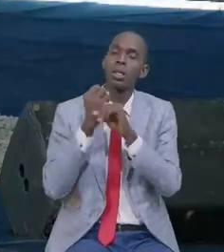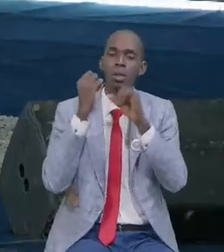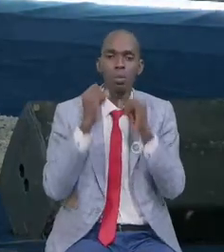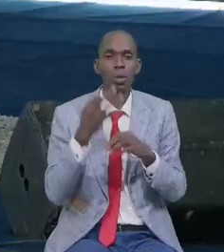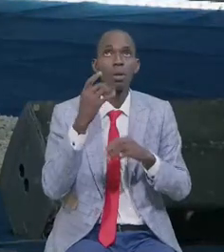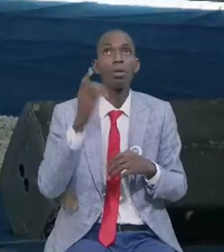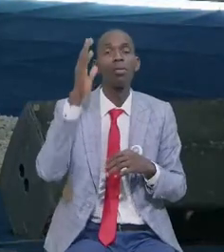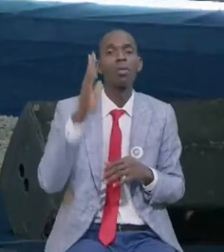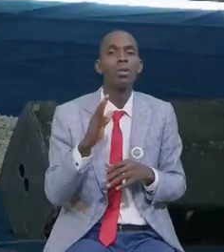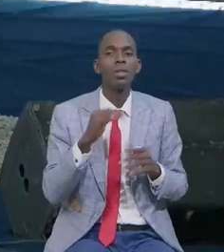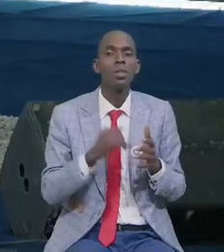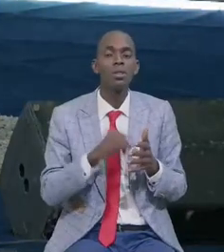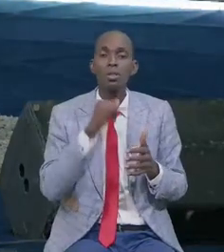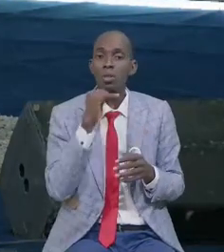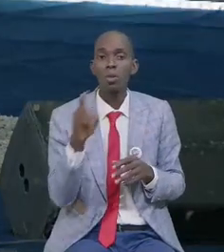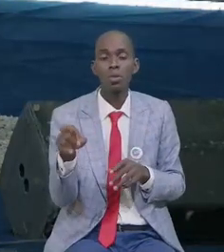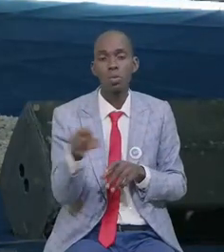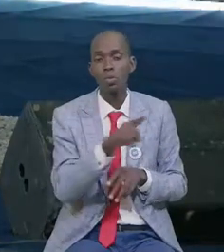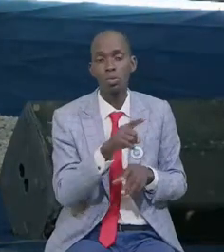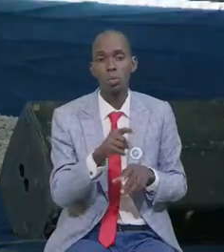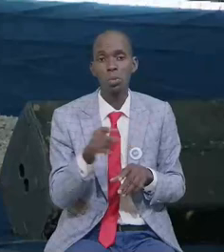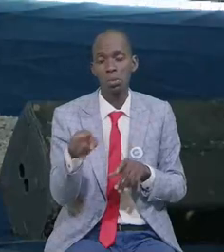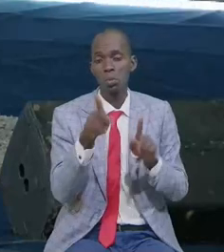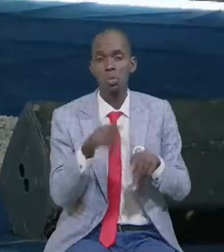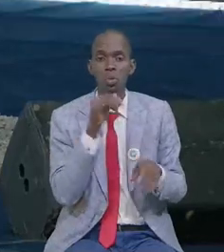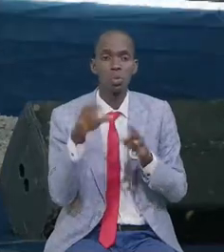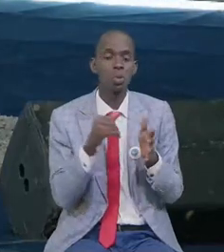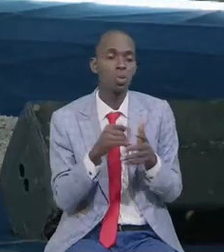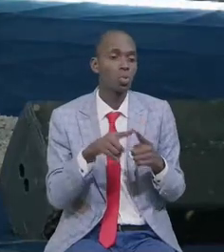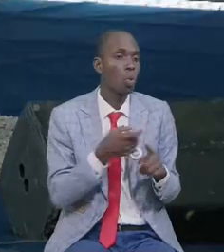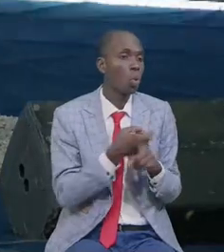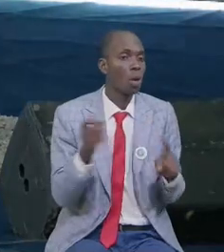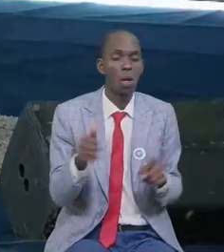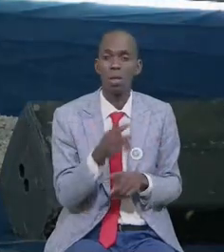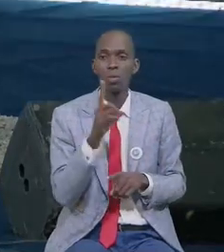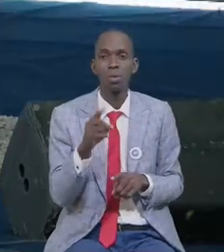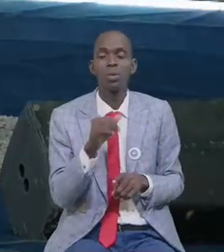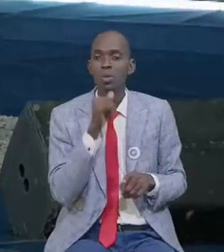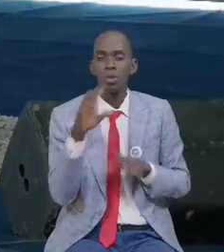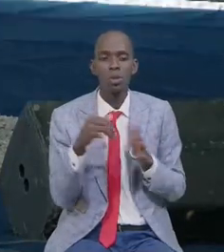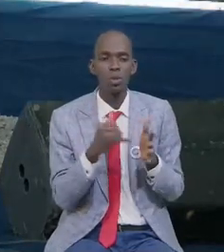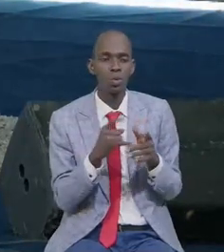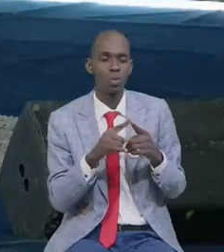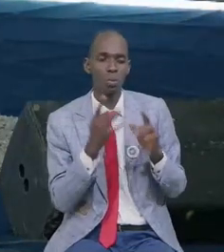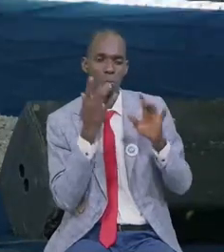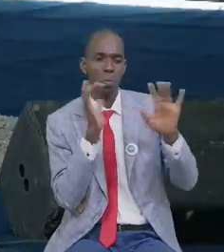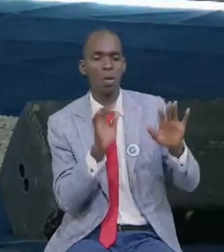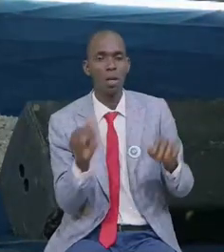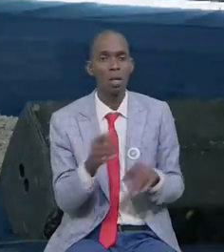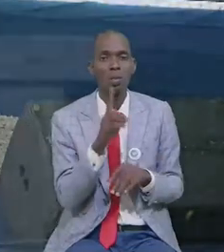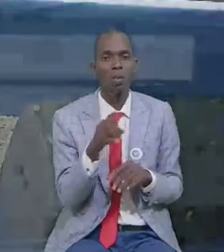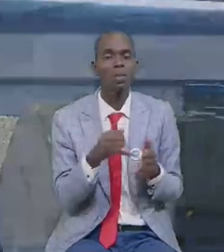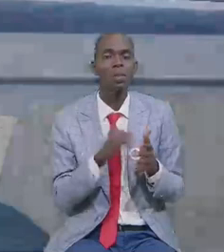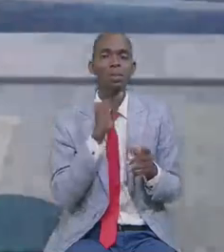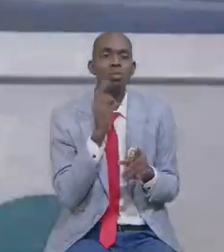Dieu, il ne fait du mal à personne. Et ne fait pas ça pour faire du mal à